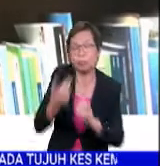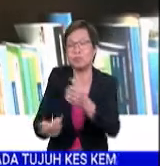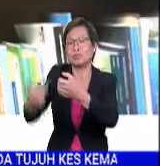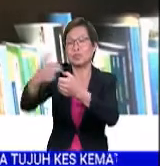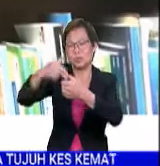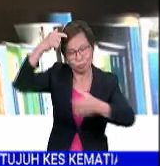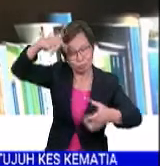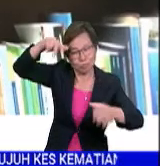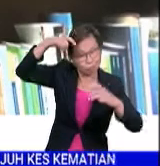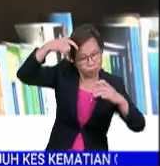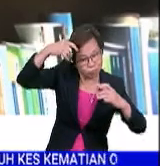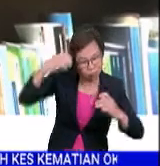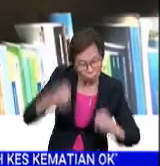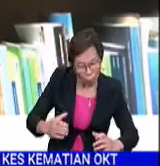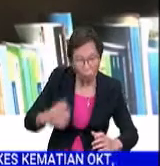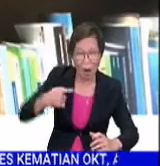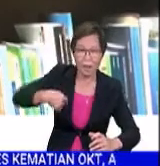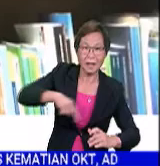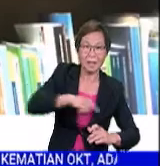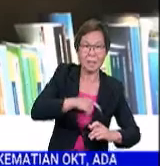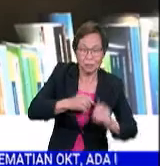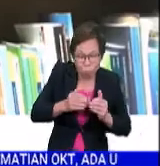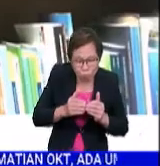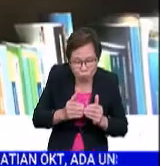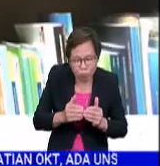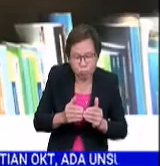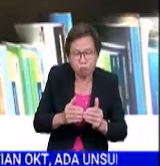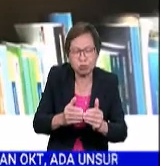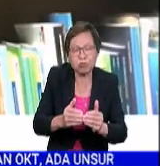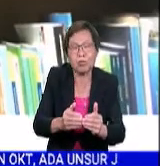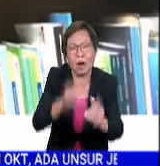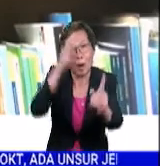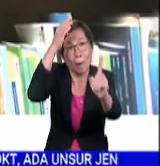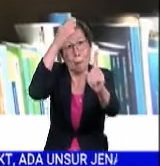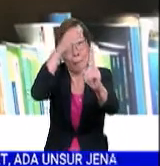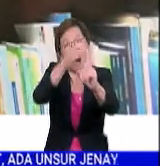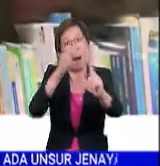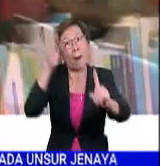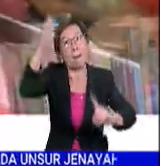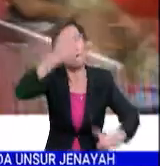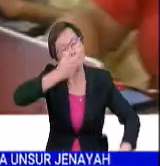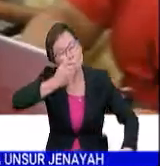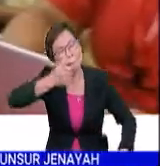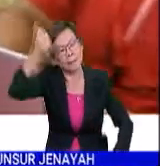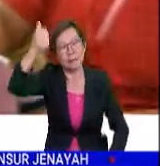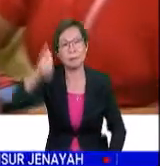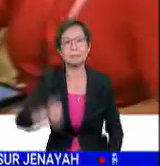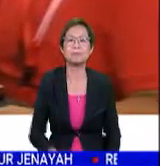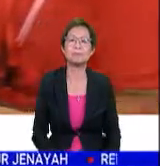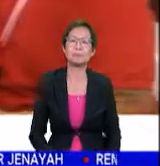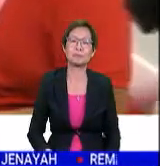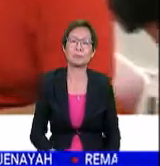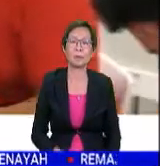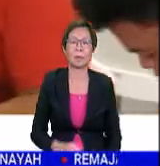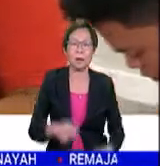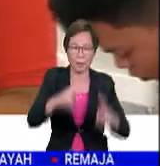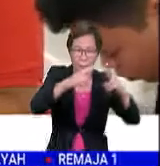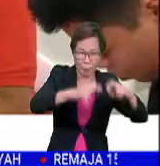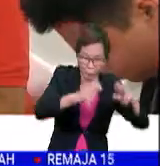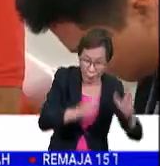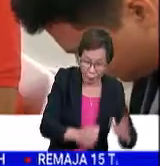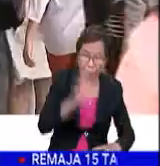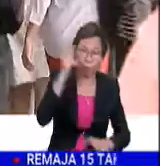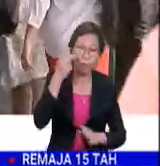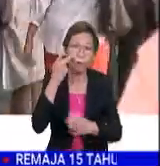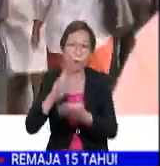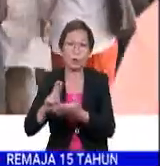membuat keputusan supaya kita dapat bergerak ke arah masa depan yang lebih baik. Bagaimanapun, menurut penganalisis